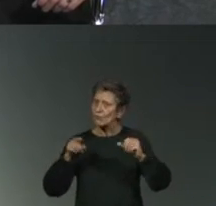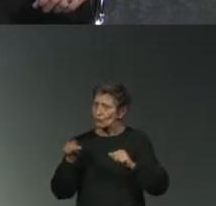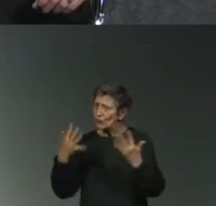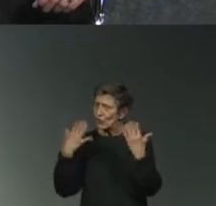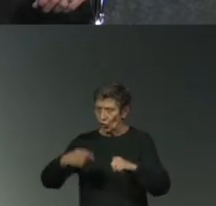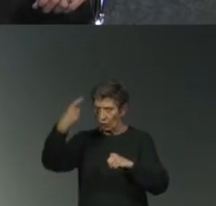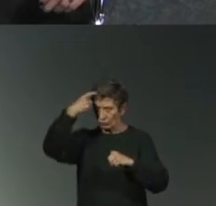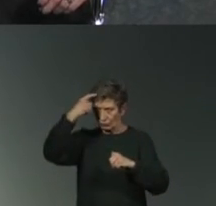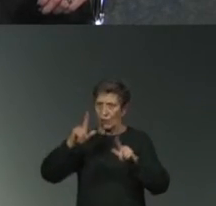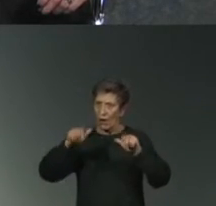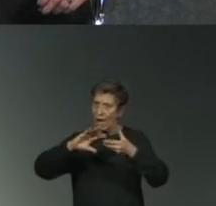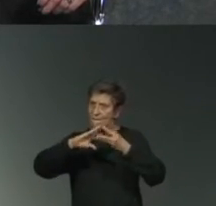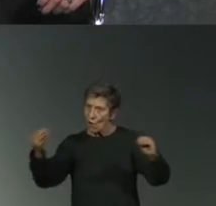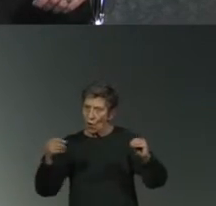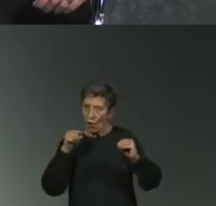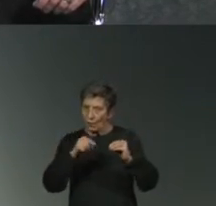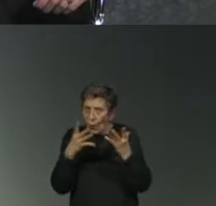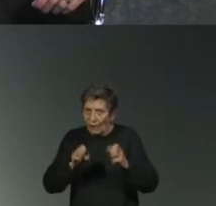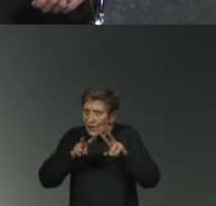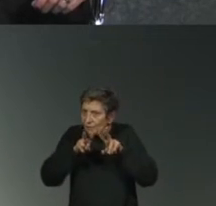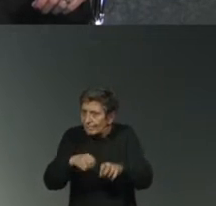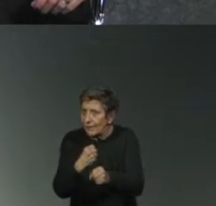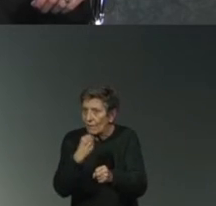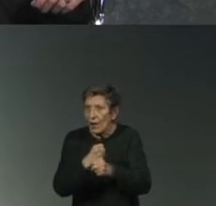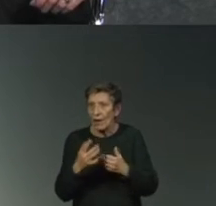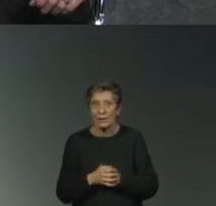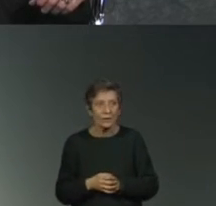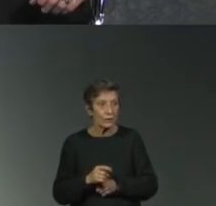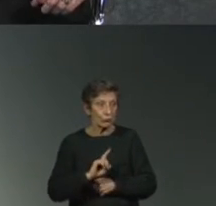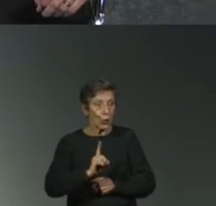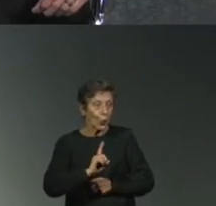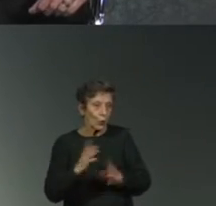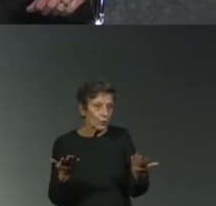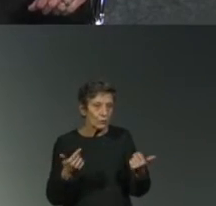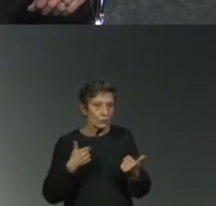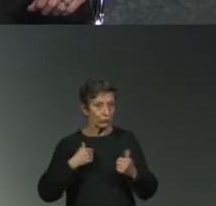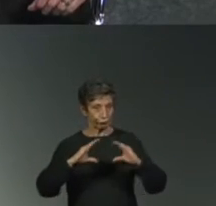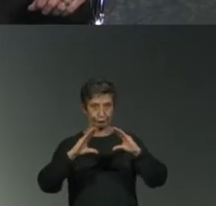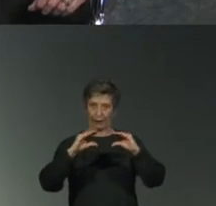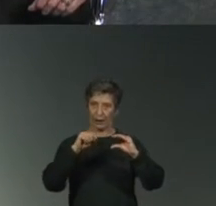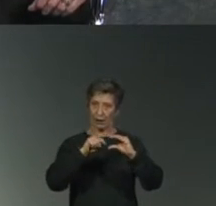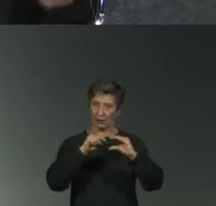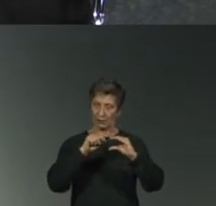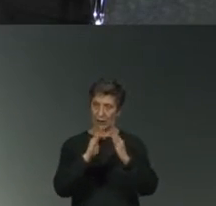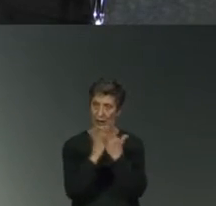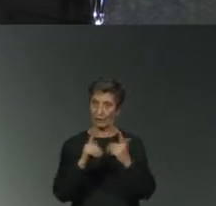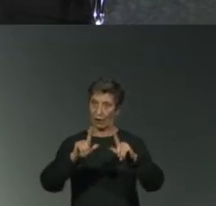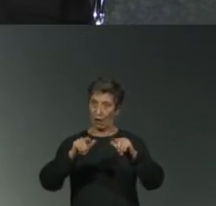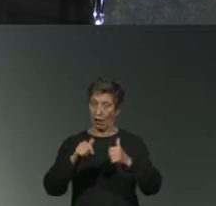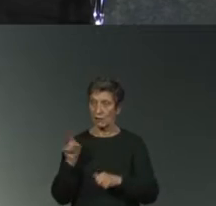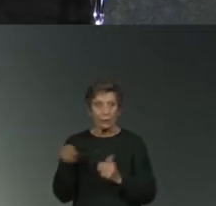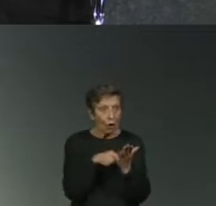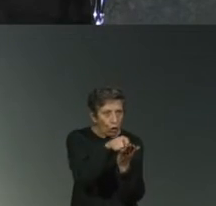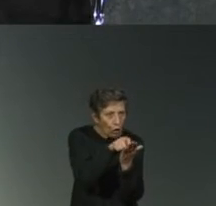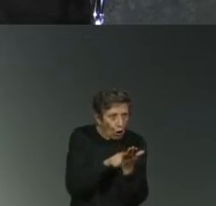une forme en tête que tu voulais travailler ? Non. J'avais donc toute la matière du livre. Les notes,